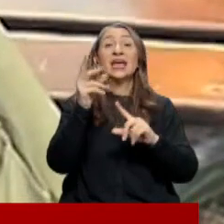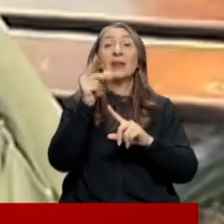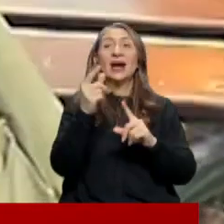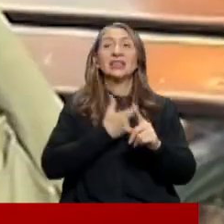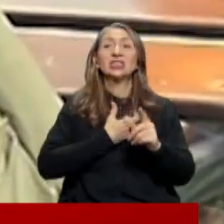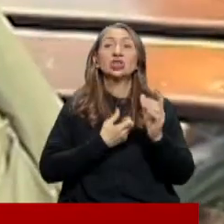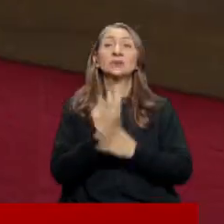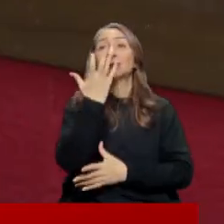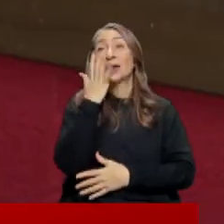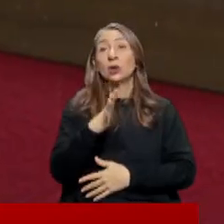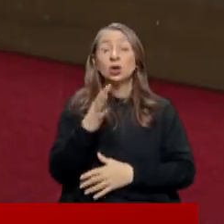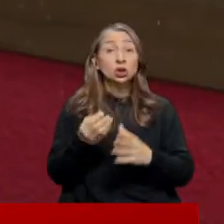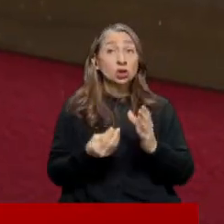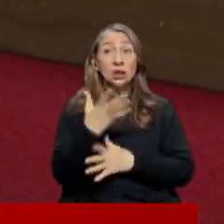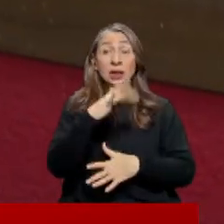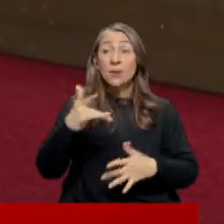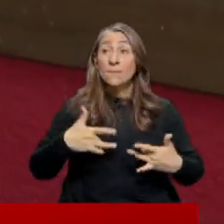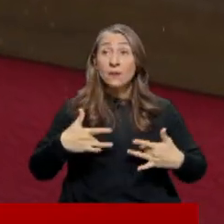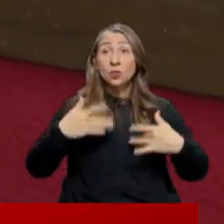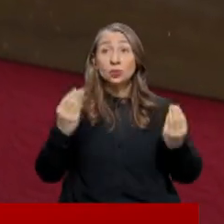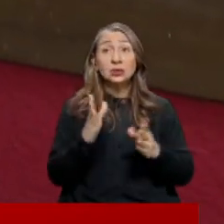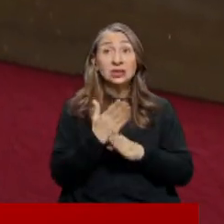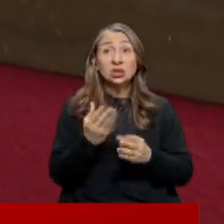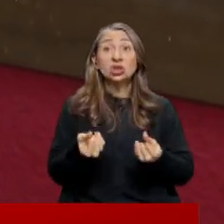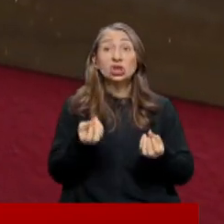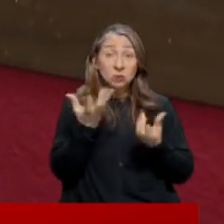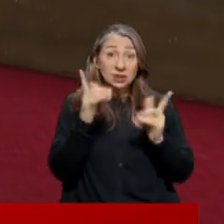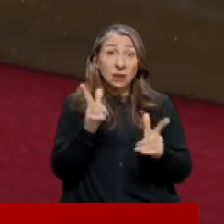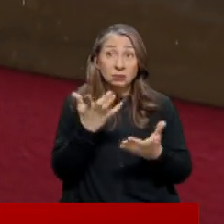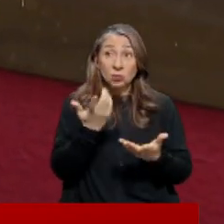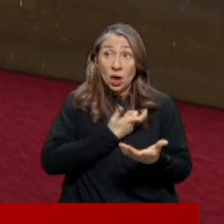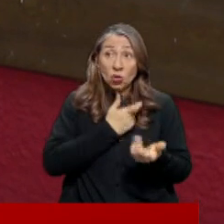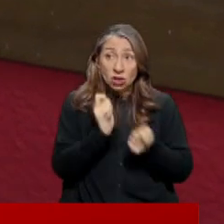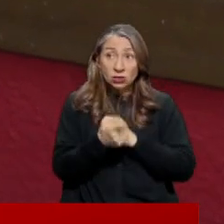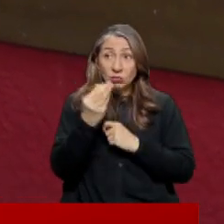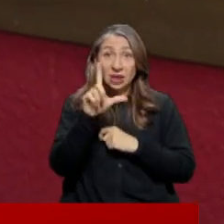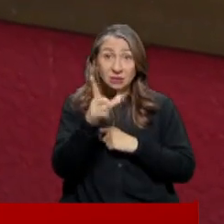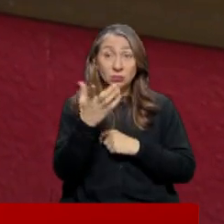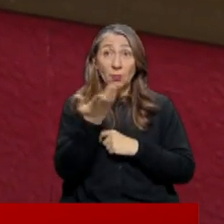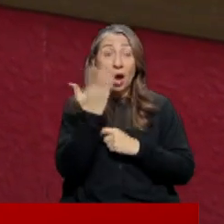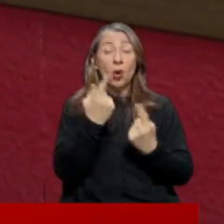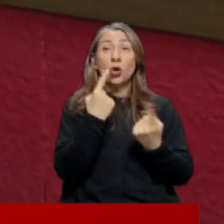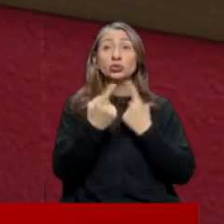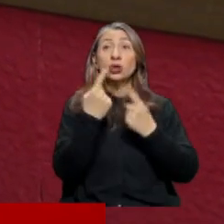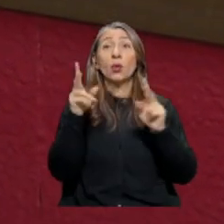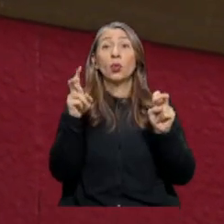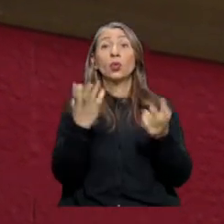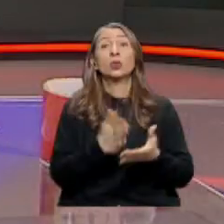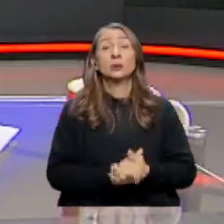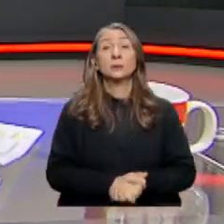yasasının çıkmasını bekliyor. Çıkarsa herkes memnun olur tabii, niye? Çıkması da lazım yani. Bu intibak da bayağıdır konuşulan bir şey